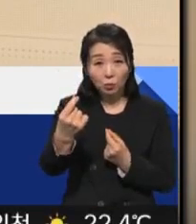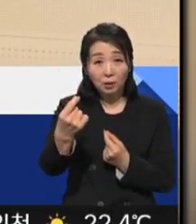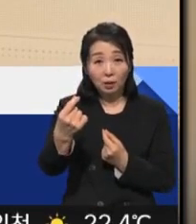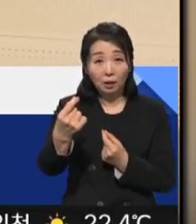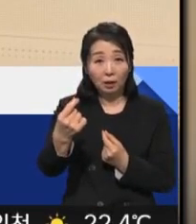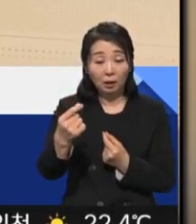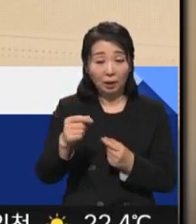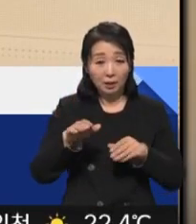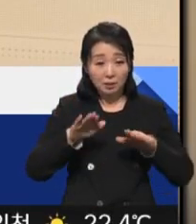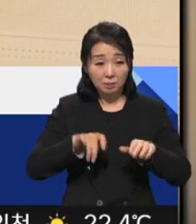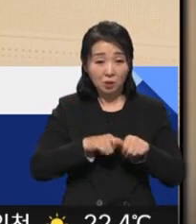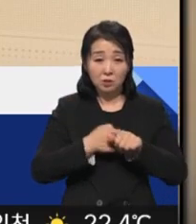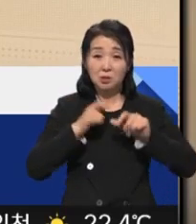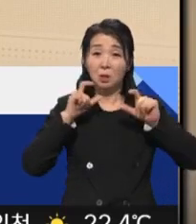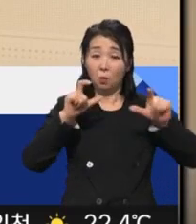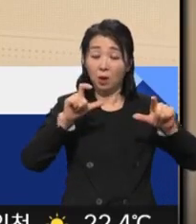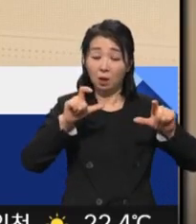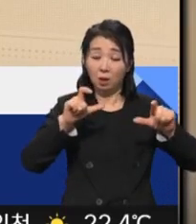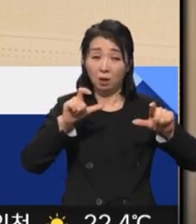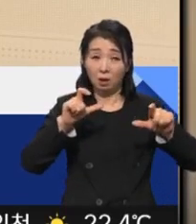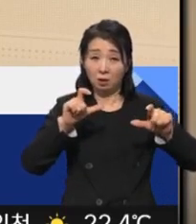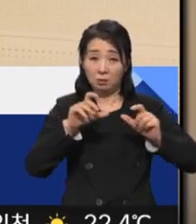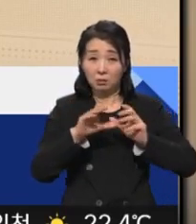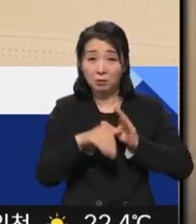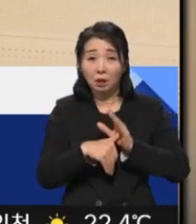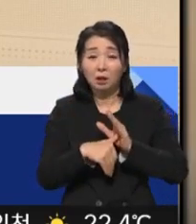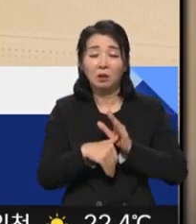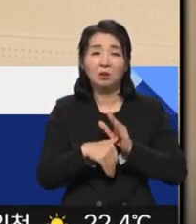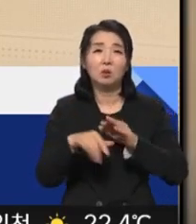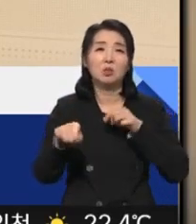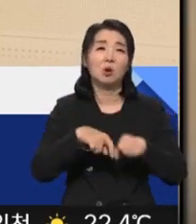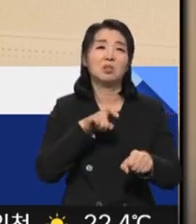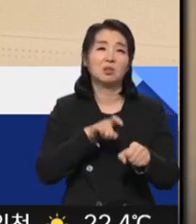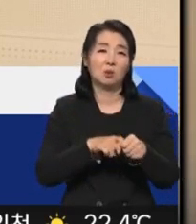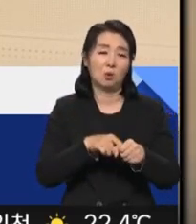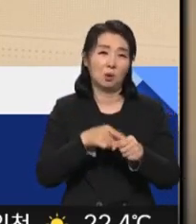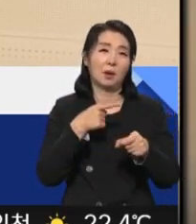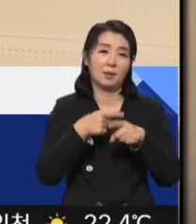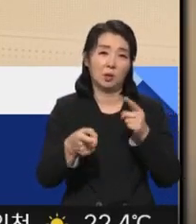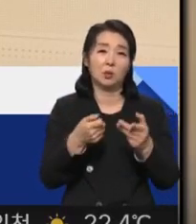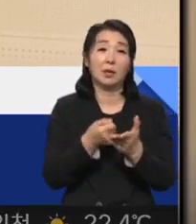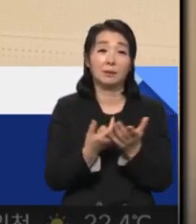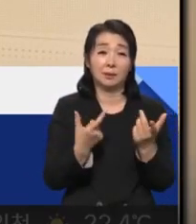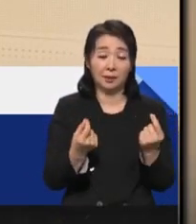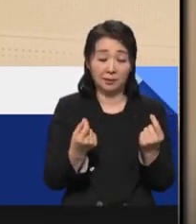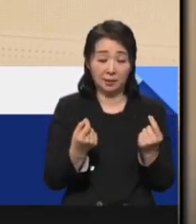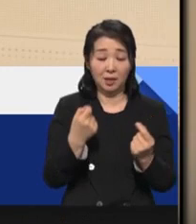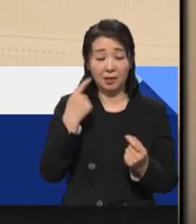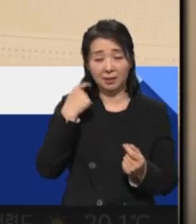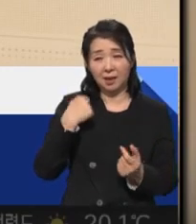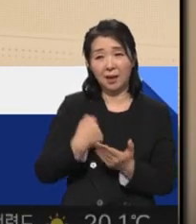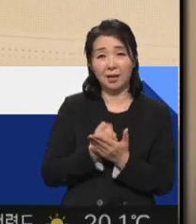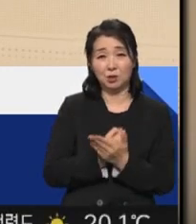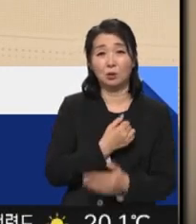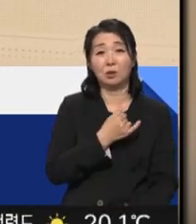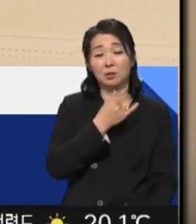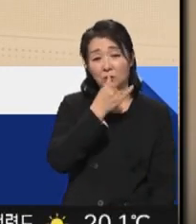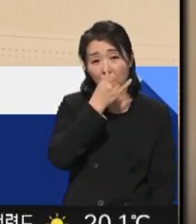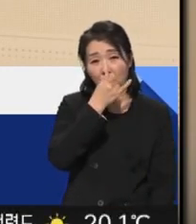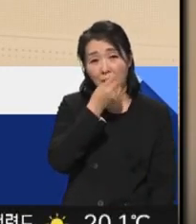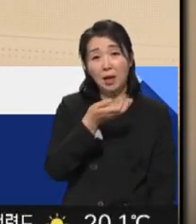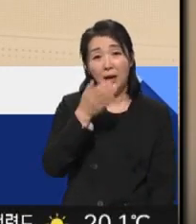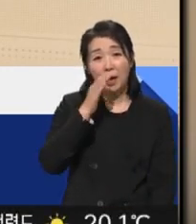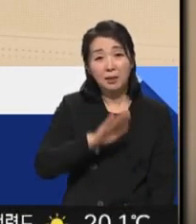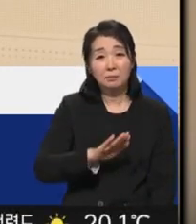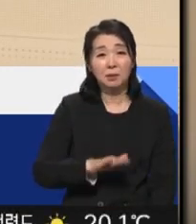뭐 이번 결정은 그런 판단을 한 것이 아닌가. 제 나름의 아쉬움이 있지만 제가